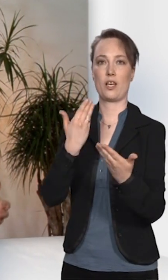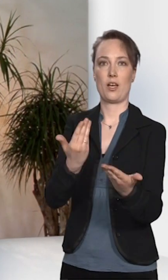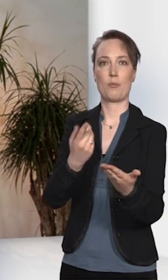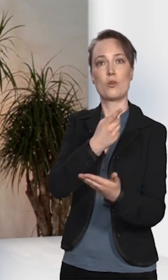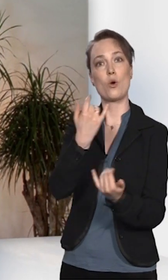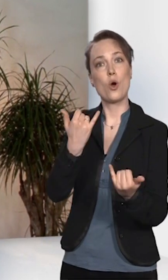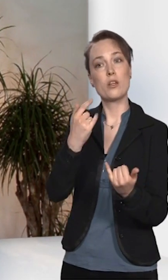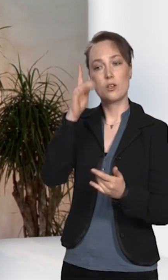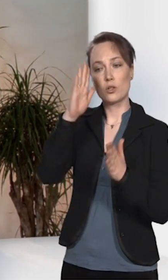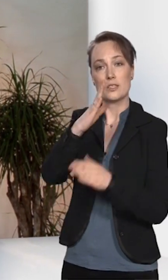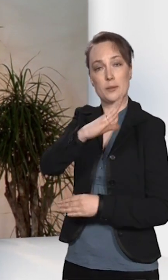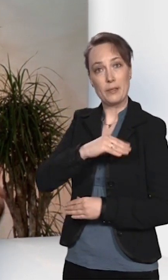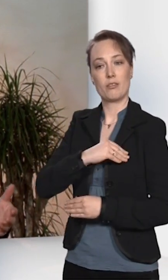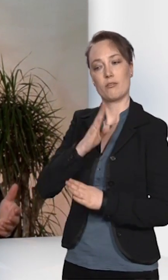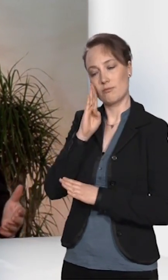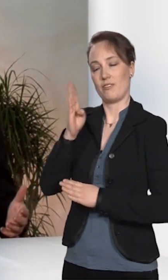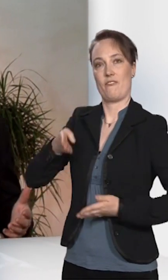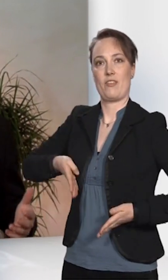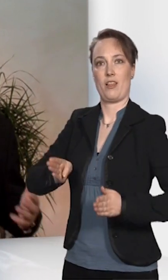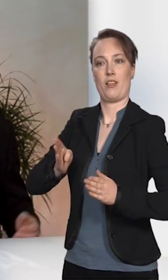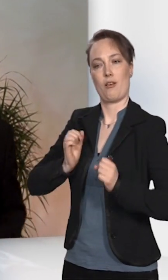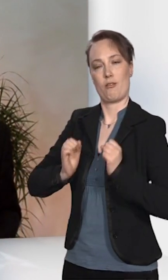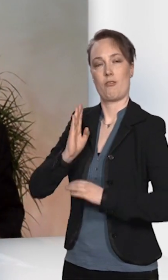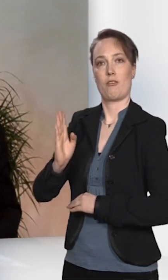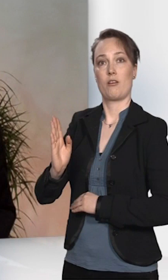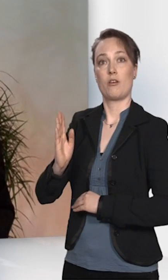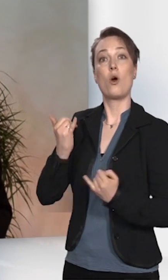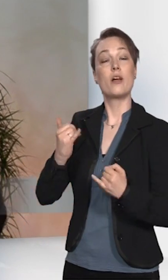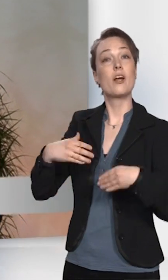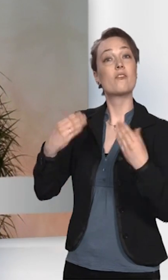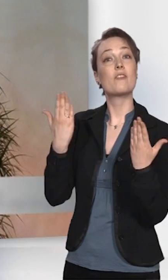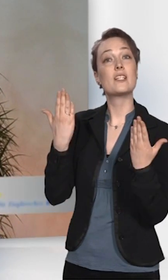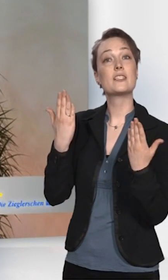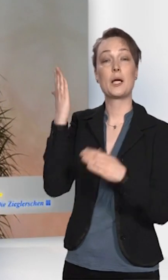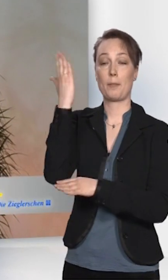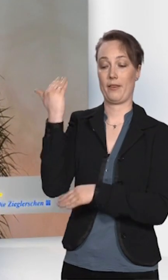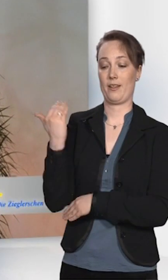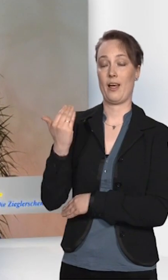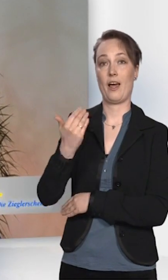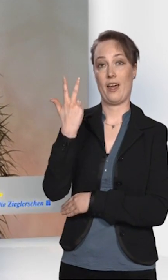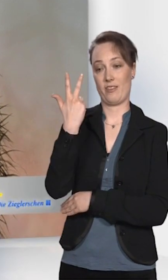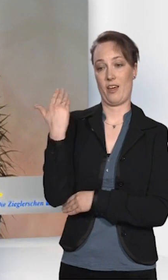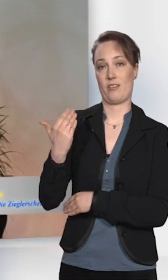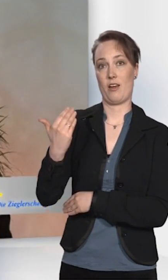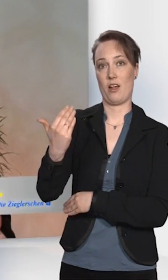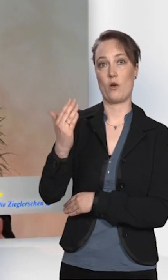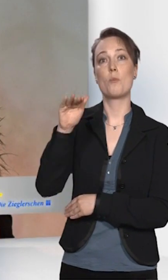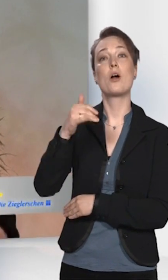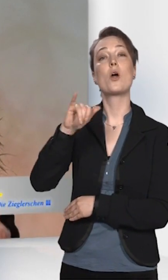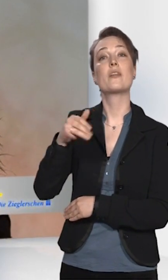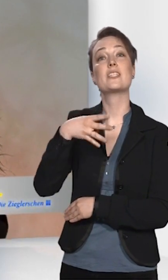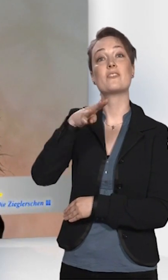diesem Gottesdienst mit mir auf einen Weg. Wir starten mit einer dreiteiligen Predigtreihe über Johannes 14, Vers 6. Jesus sagt